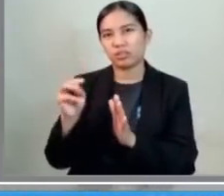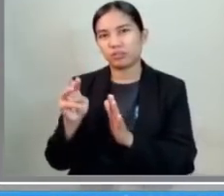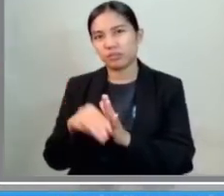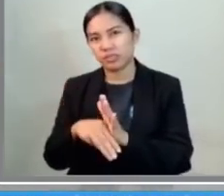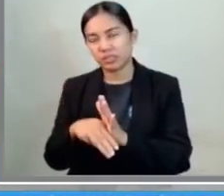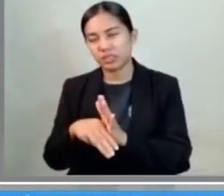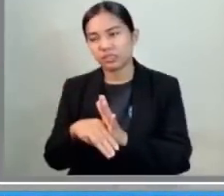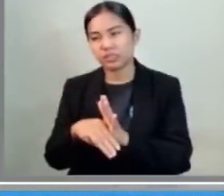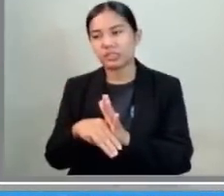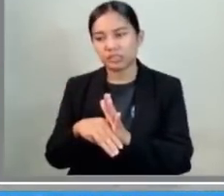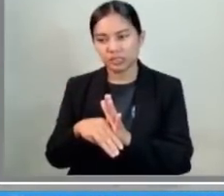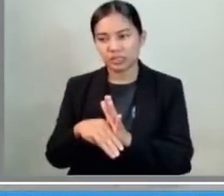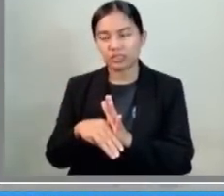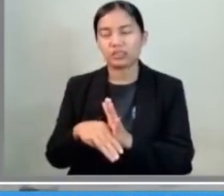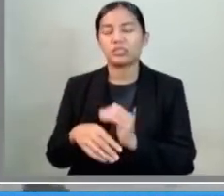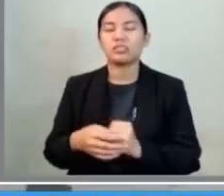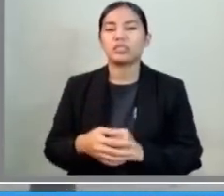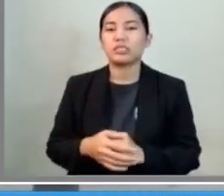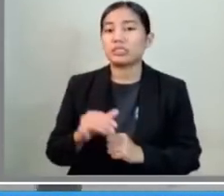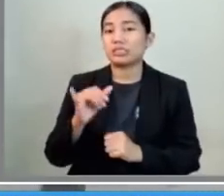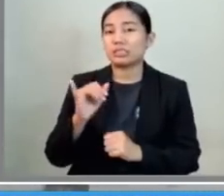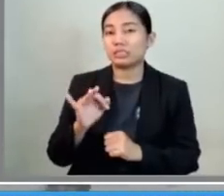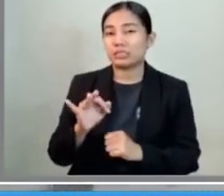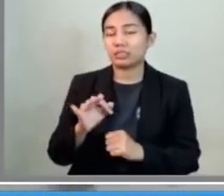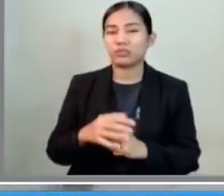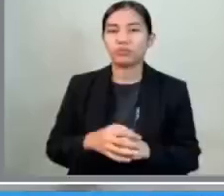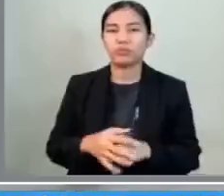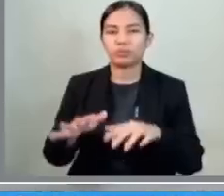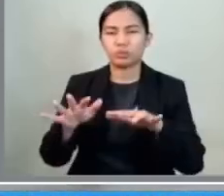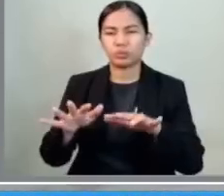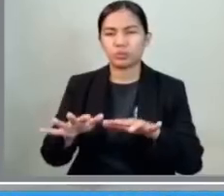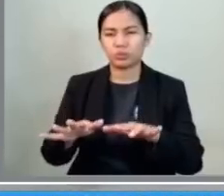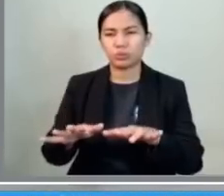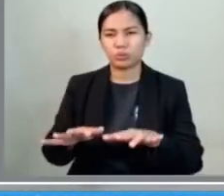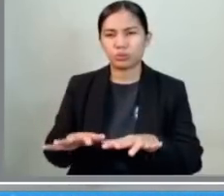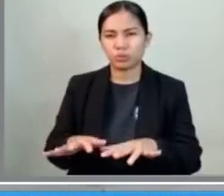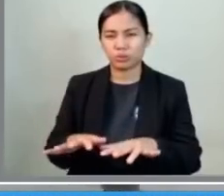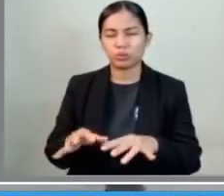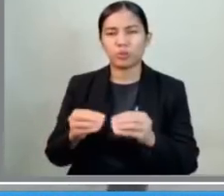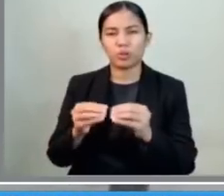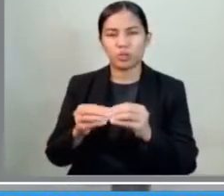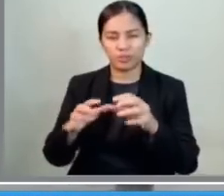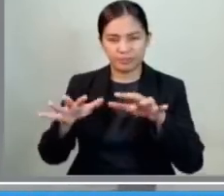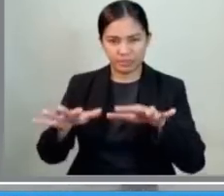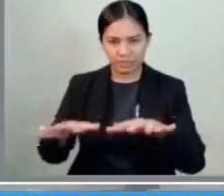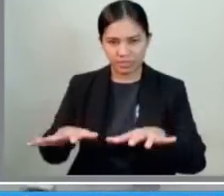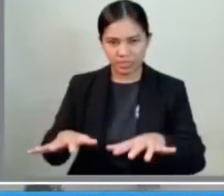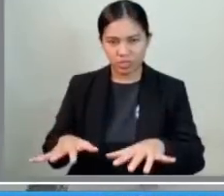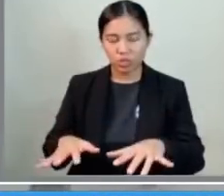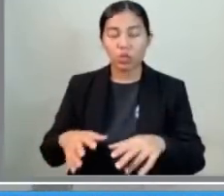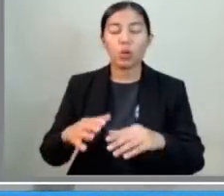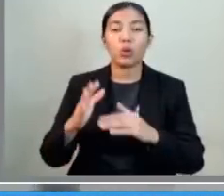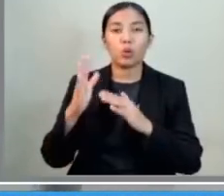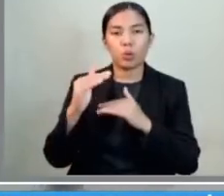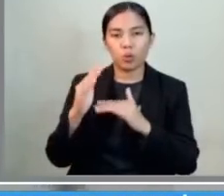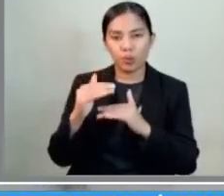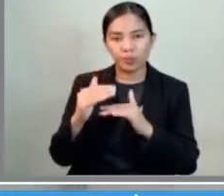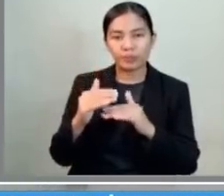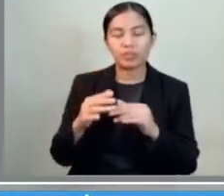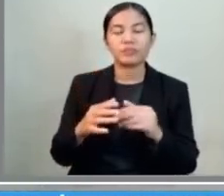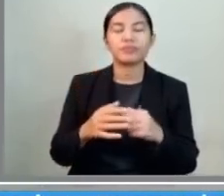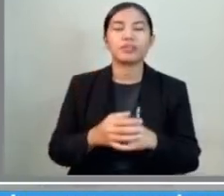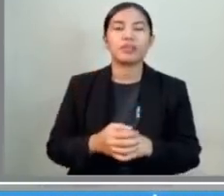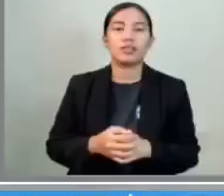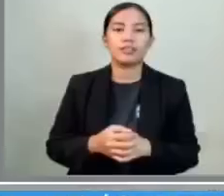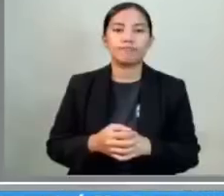yung tubig, mapababa po natin. Sana po mababawasan din po itong delay na to, delay time sa travel po nila. Mm-hmm. Bukod po sa sandbag